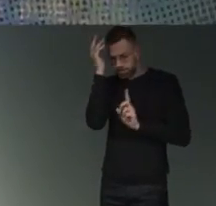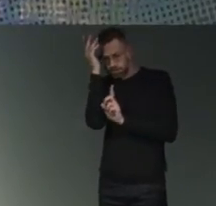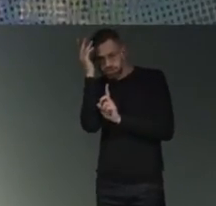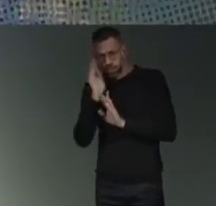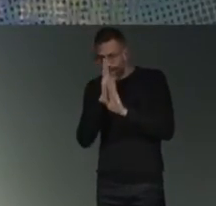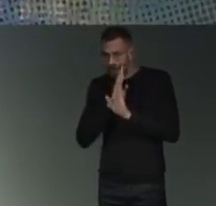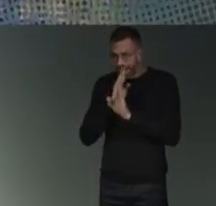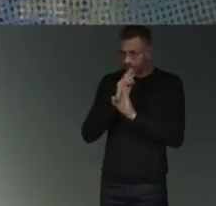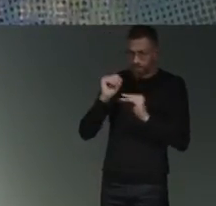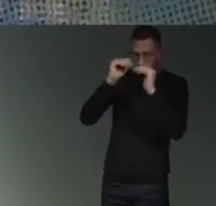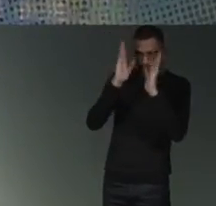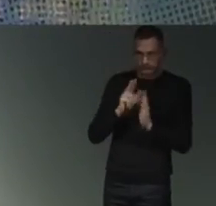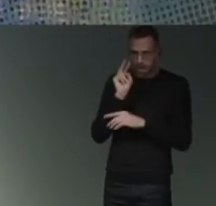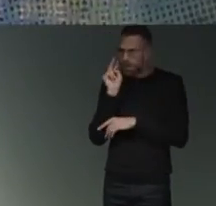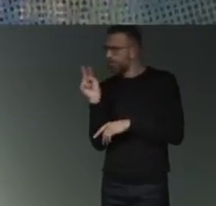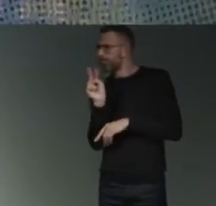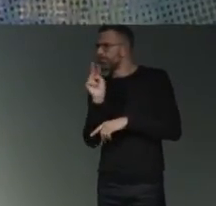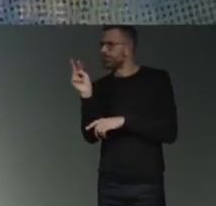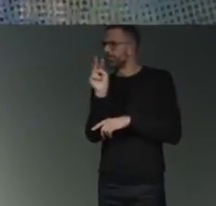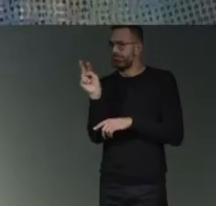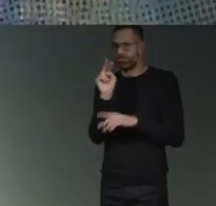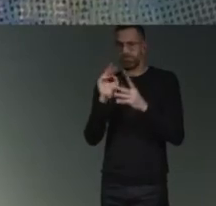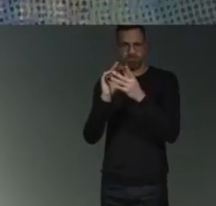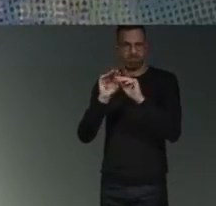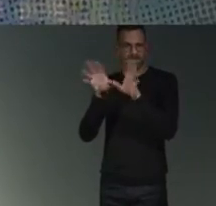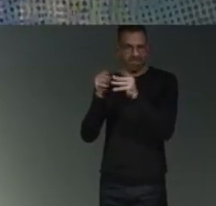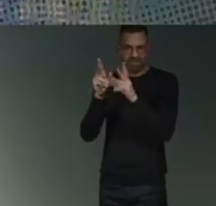vivre une famille avant que de leur